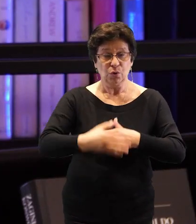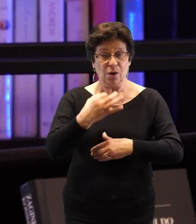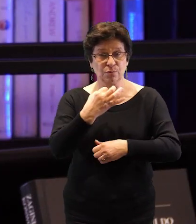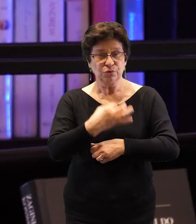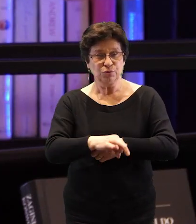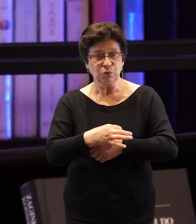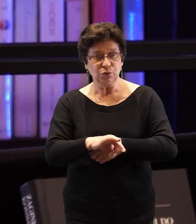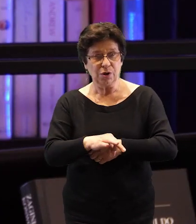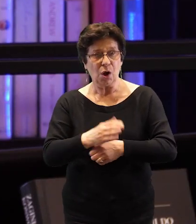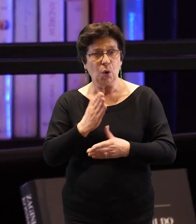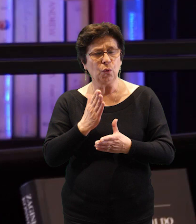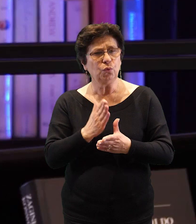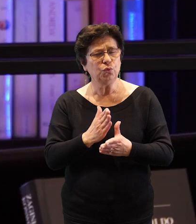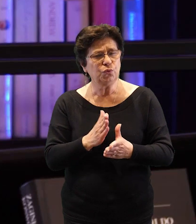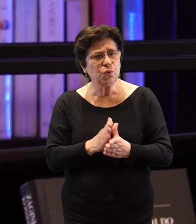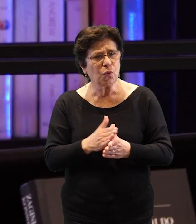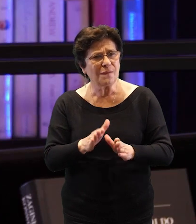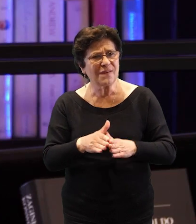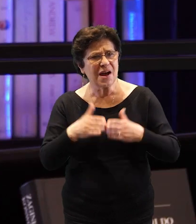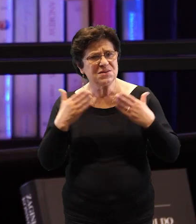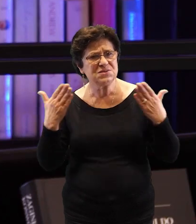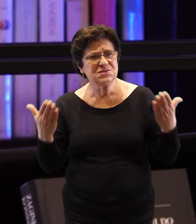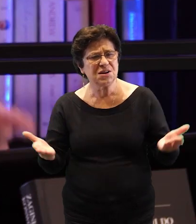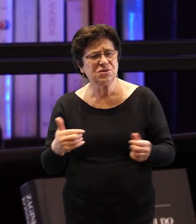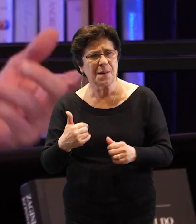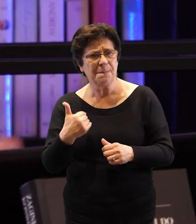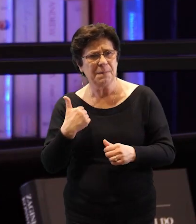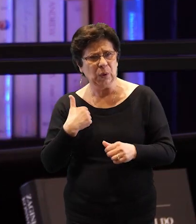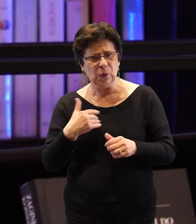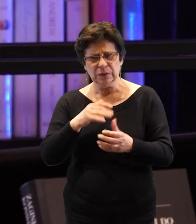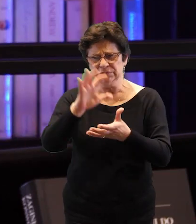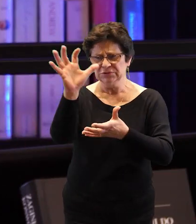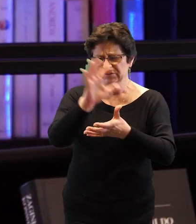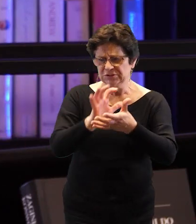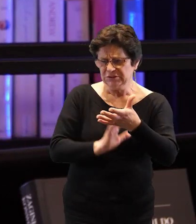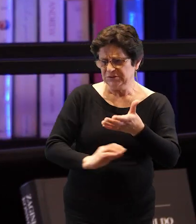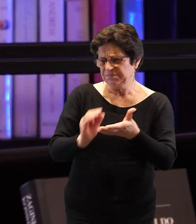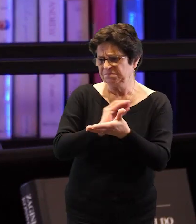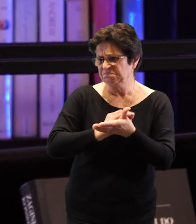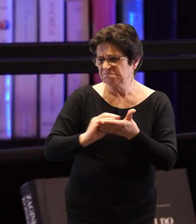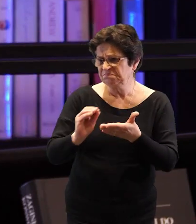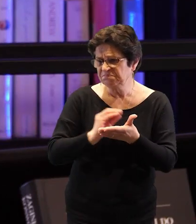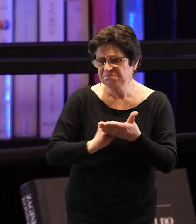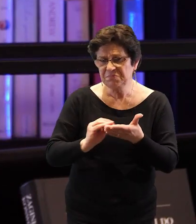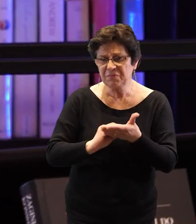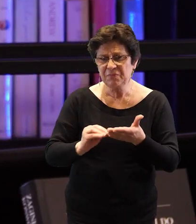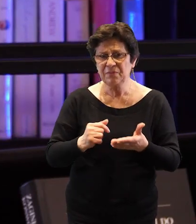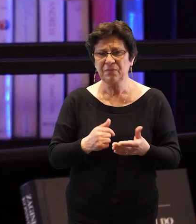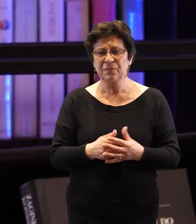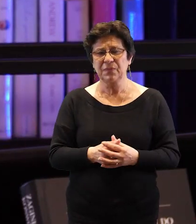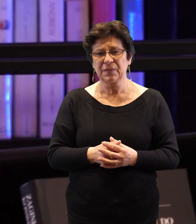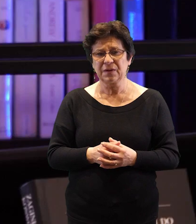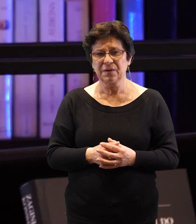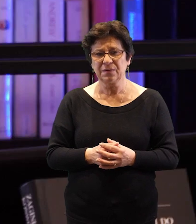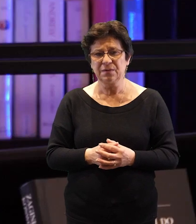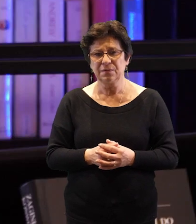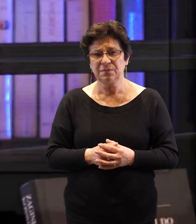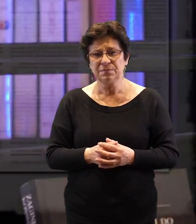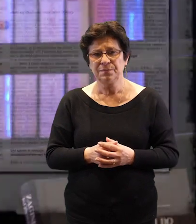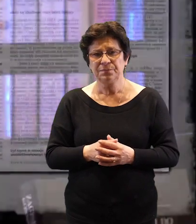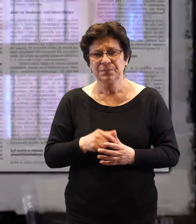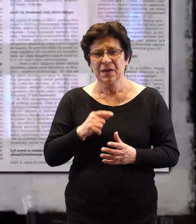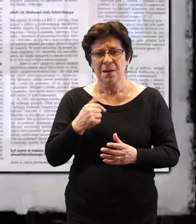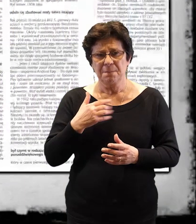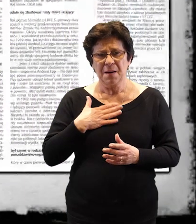już w prasie polskiej zaczęło się na ten temat pojawiać wiele artykułów. Tutaj jest kilka z nich, tutaj